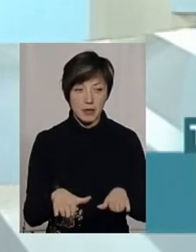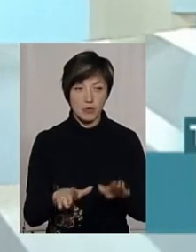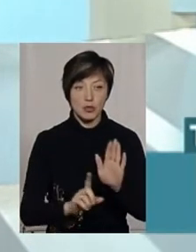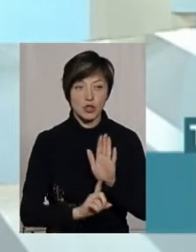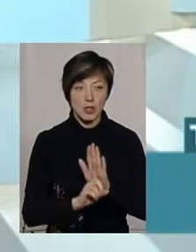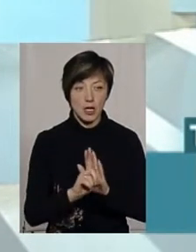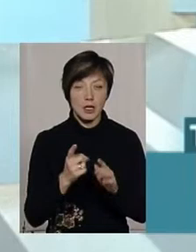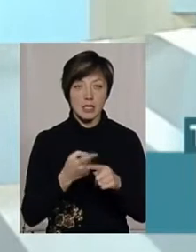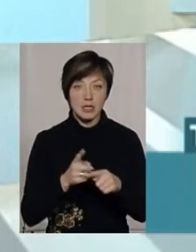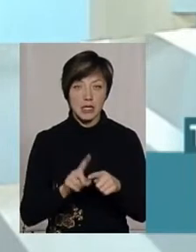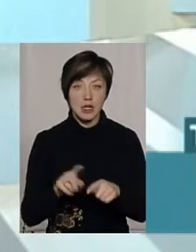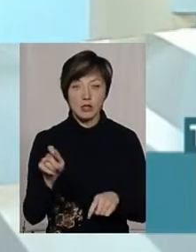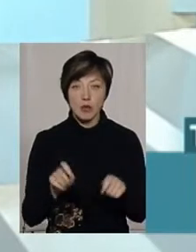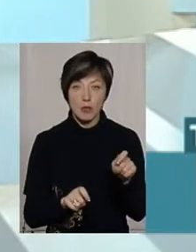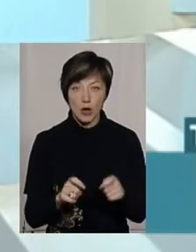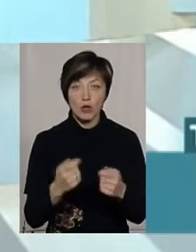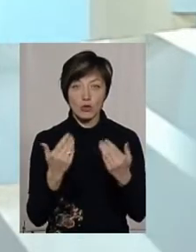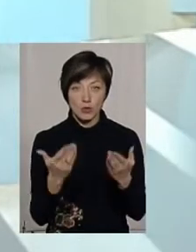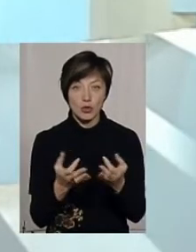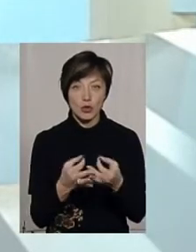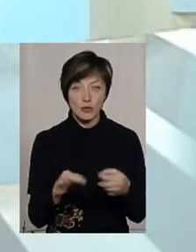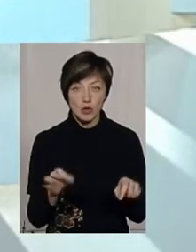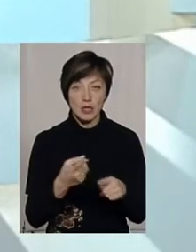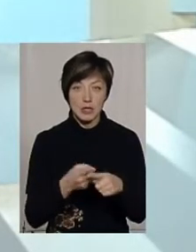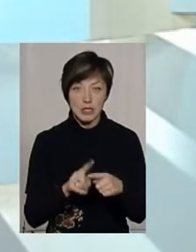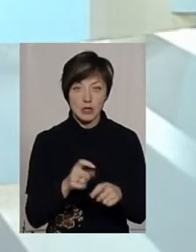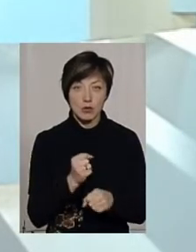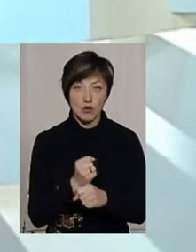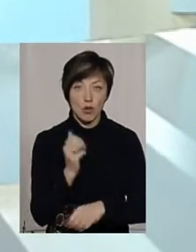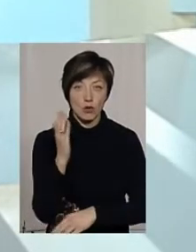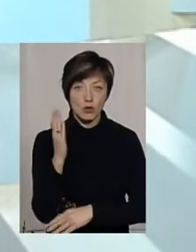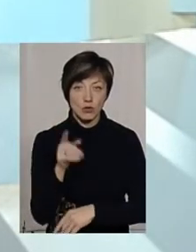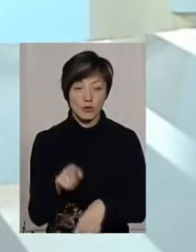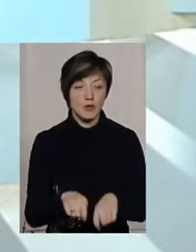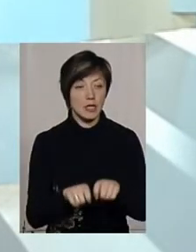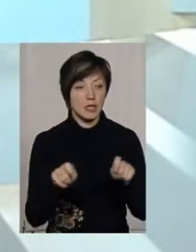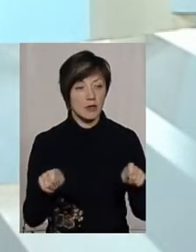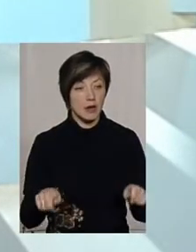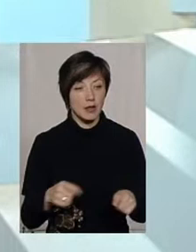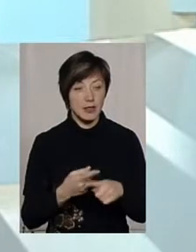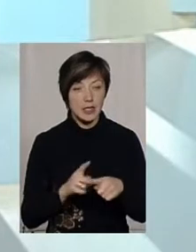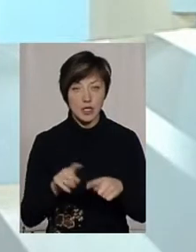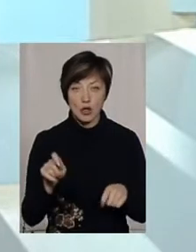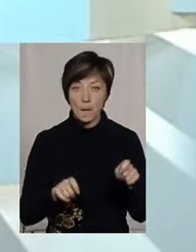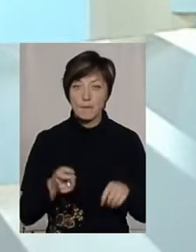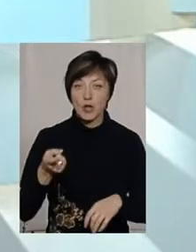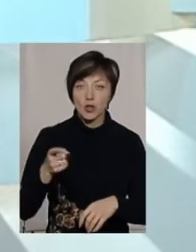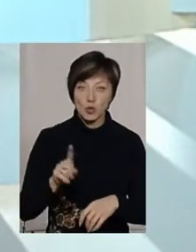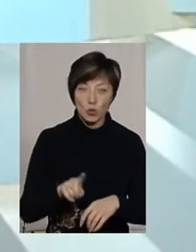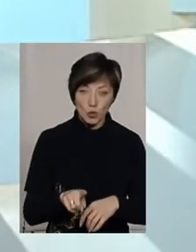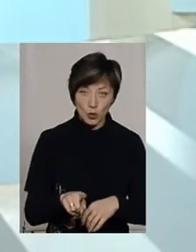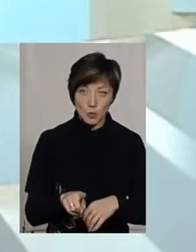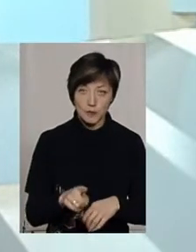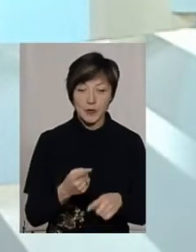він починає цей собор. Якщо йому дозволять це зробити, то проголосують, що він буде відкривати цей собор. Тому то